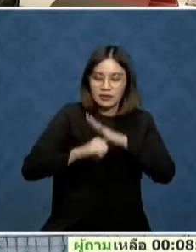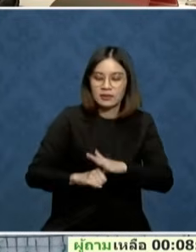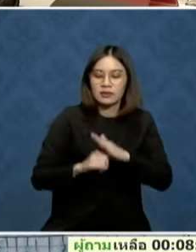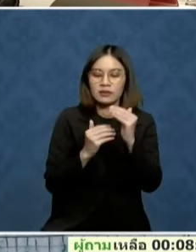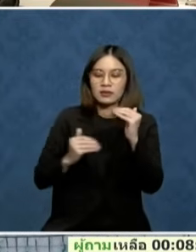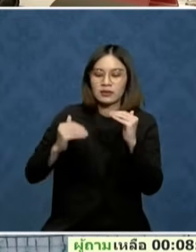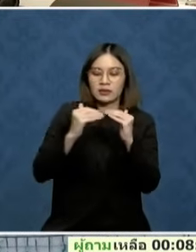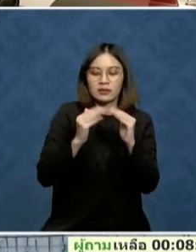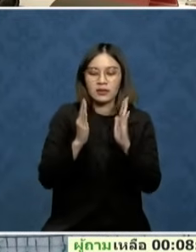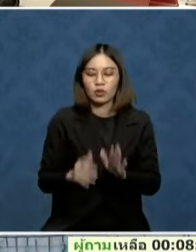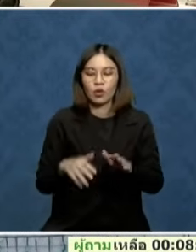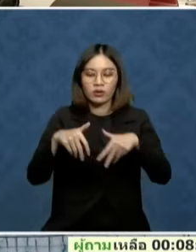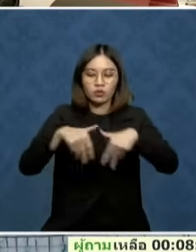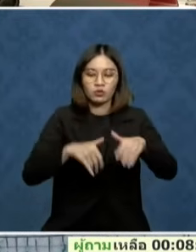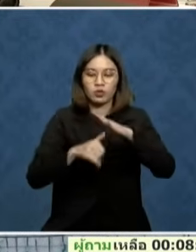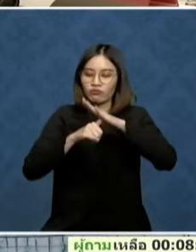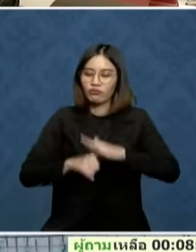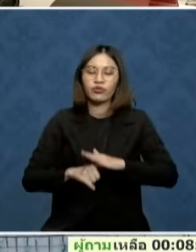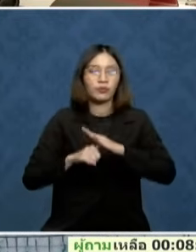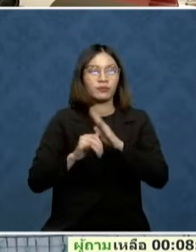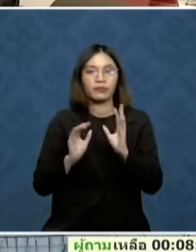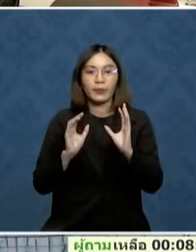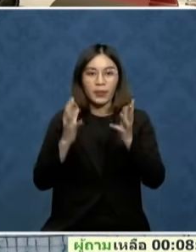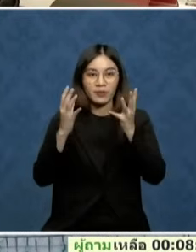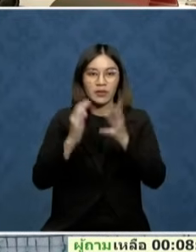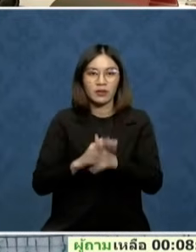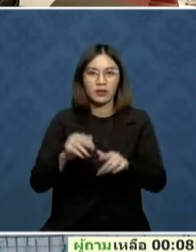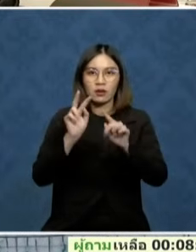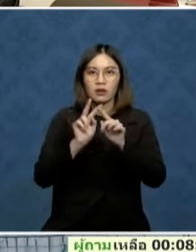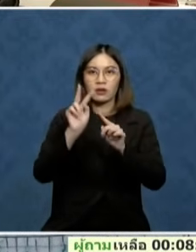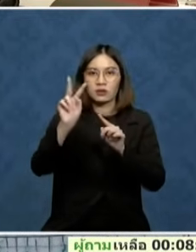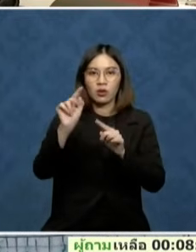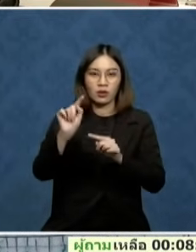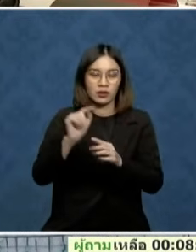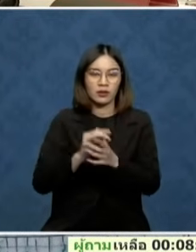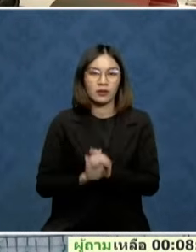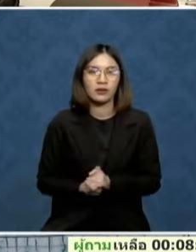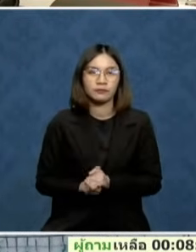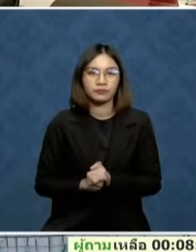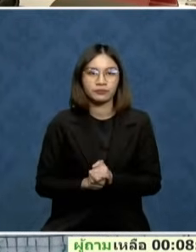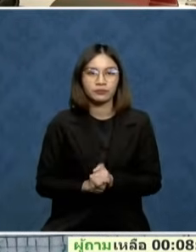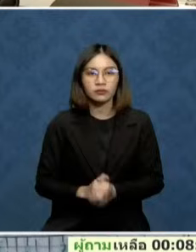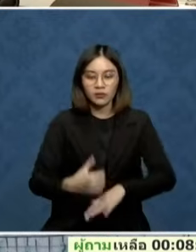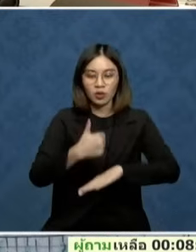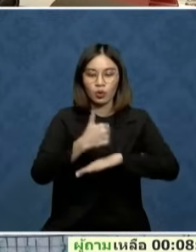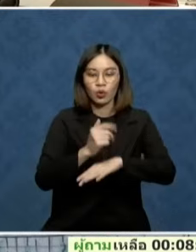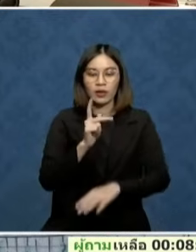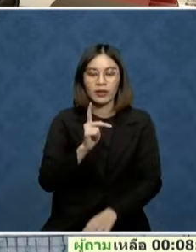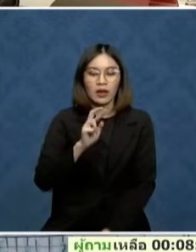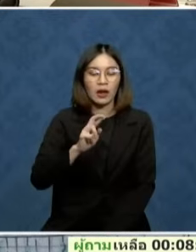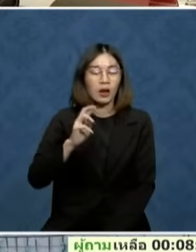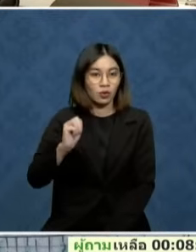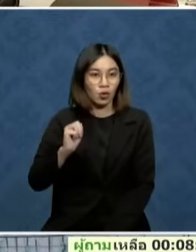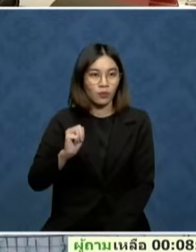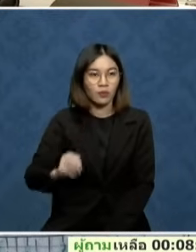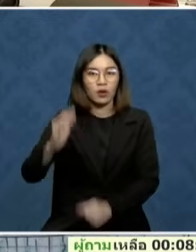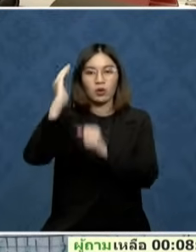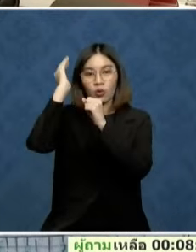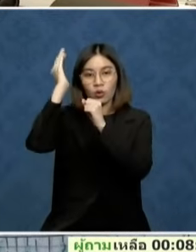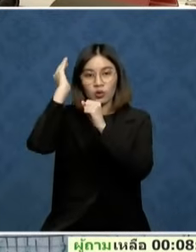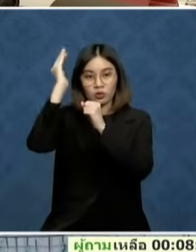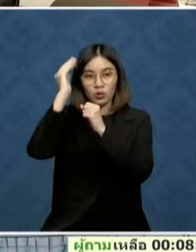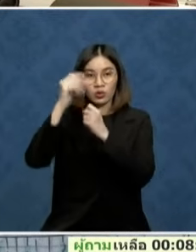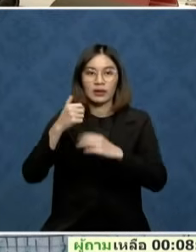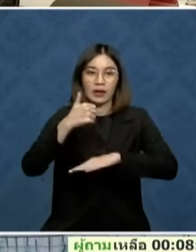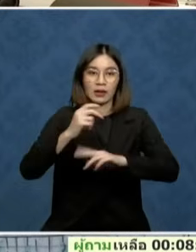ทธิมนุษยชนอย่างชัดเจนข้อที่2ท่านอธิบดีกรมสารสนเทศและโฆษกกระทรวงการต่าง